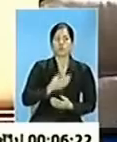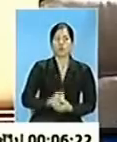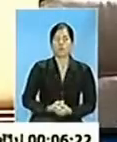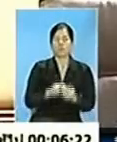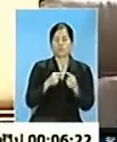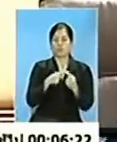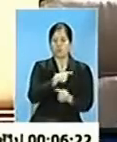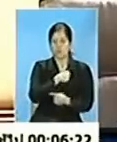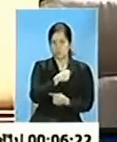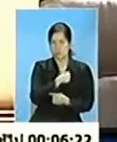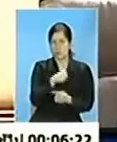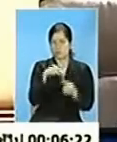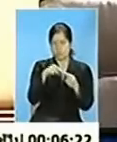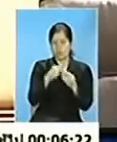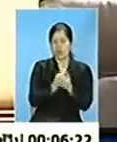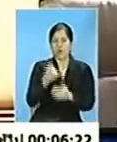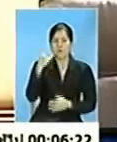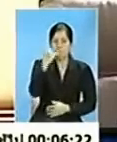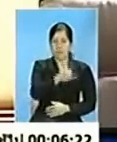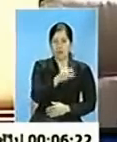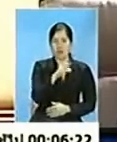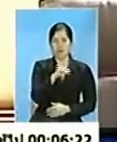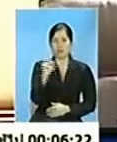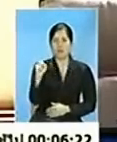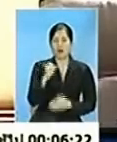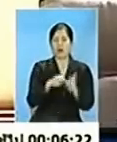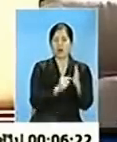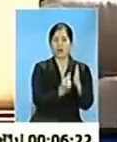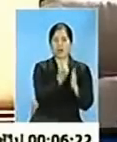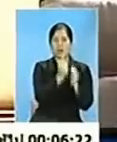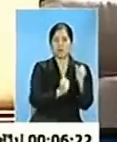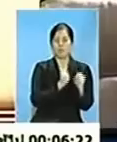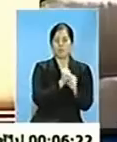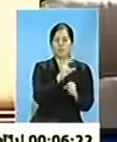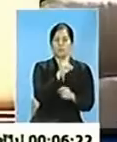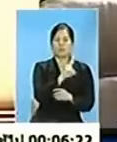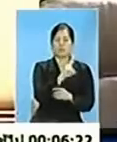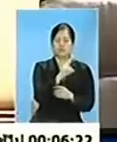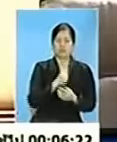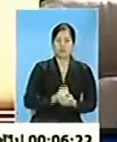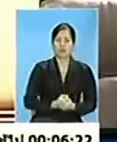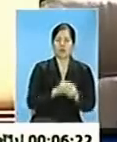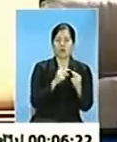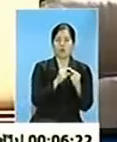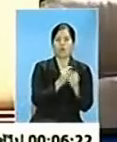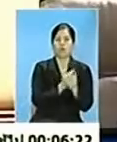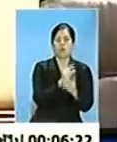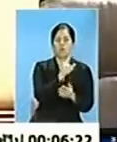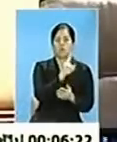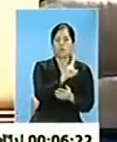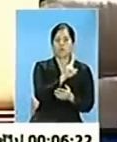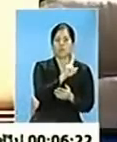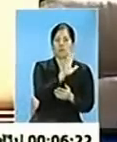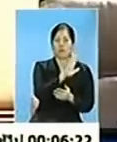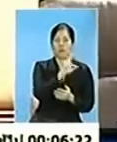ภาตั้งแต่ปี2526ผมไม่เคยหลีกเลี่ยงสภาช